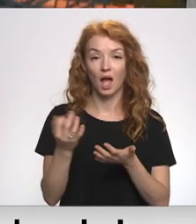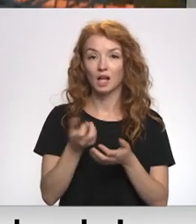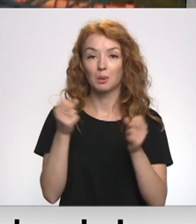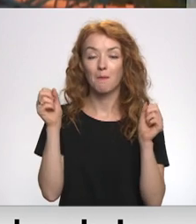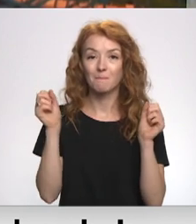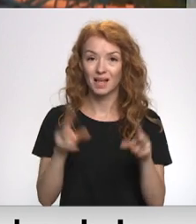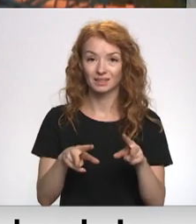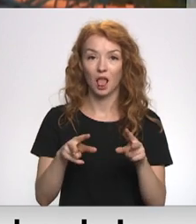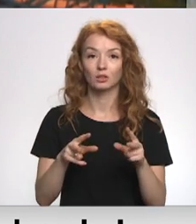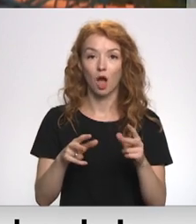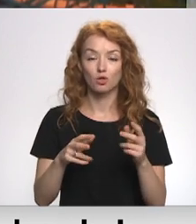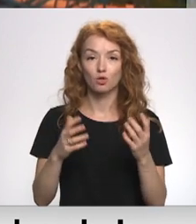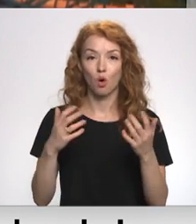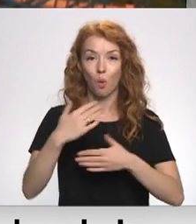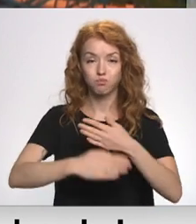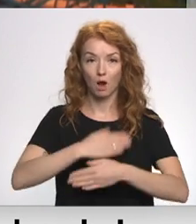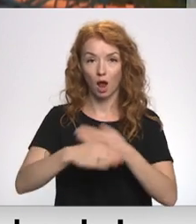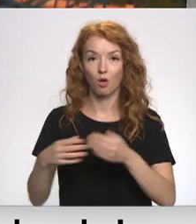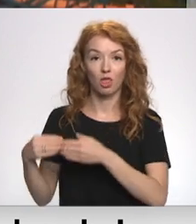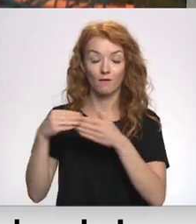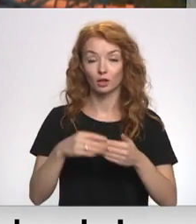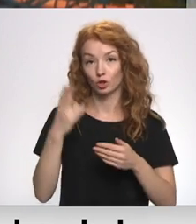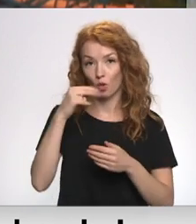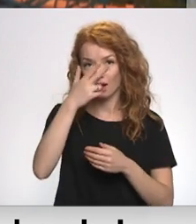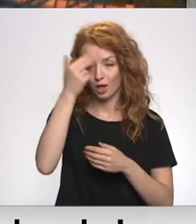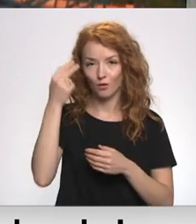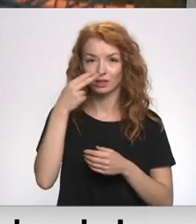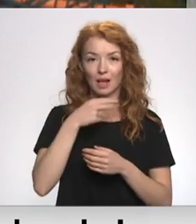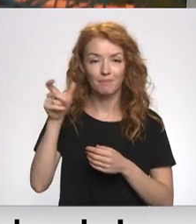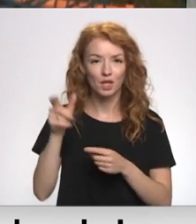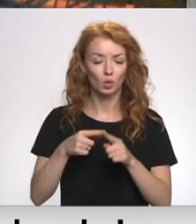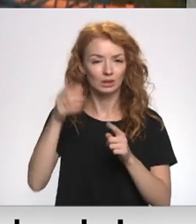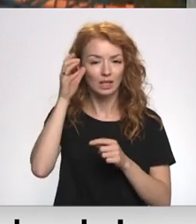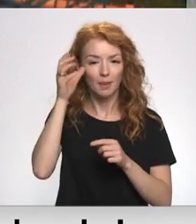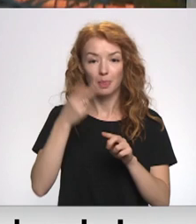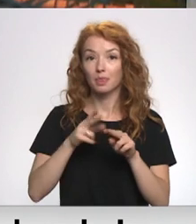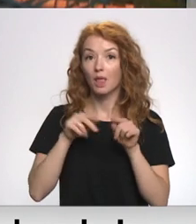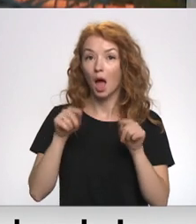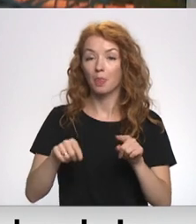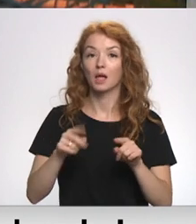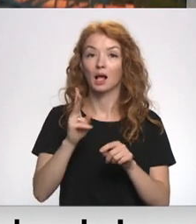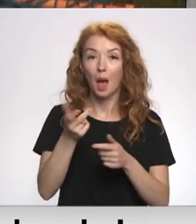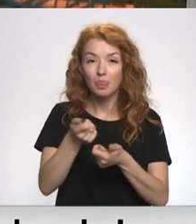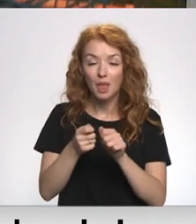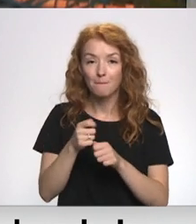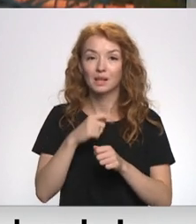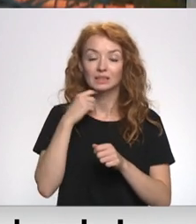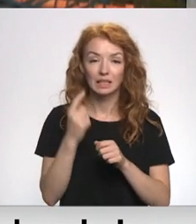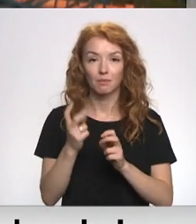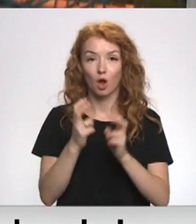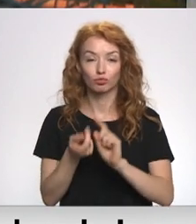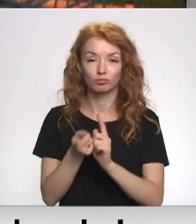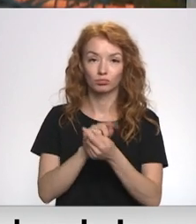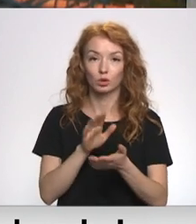industriālo kaņepju kombainu, kas atvests no Lietuvas. Latgales zemnieki, kā arī zinātnieki, šādi novāktas kaņepes cer vienlaikus gan pārstrādāt